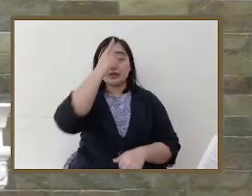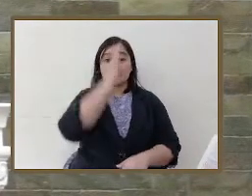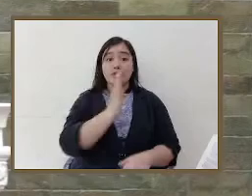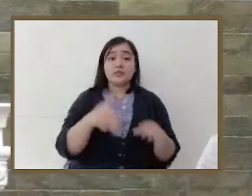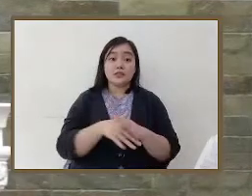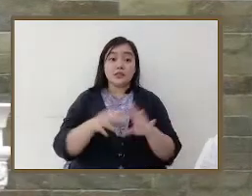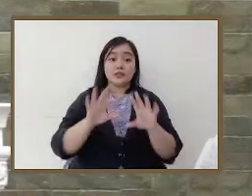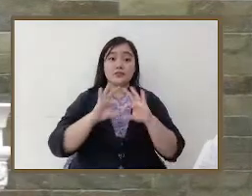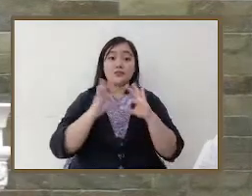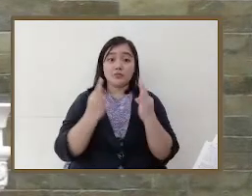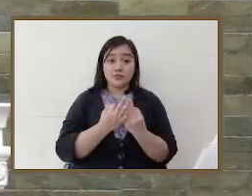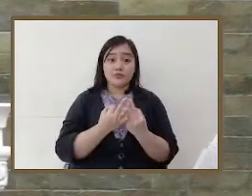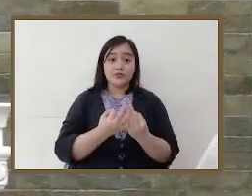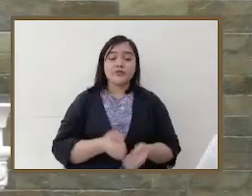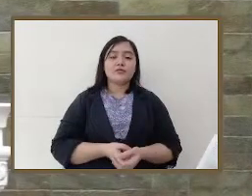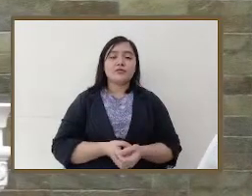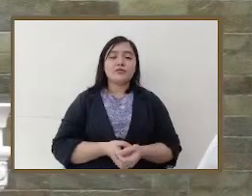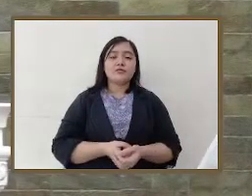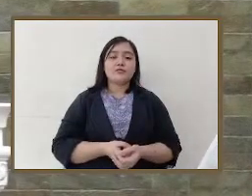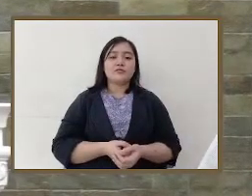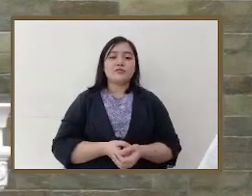ask you a question, fathers.